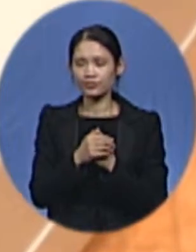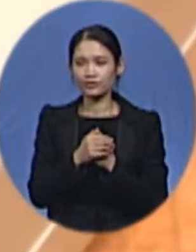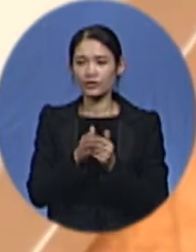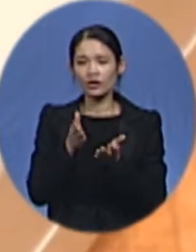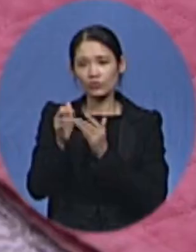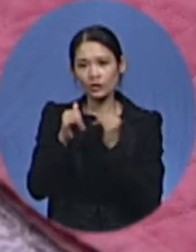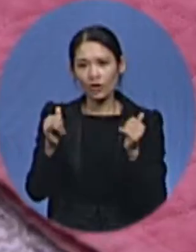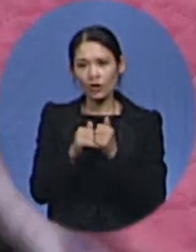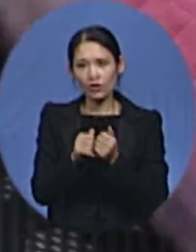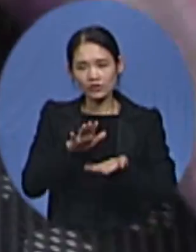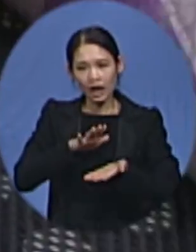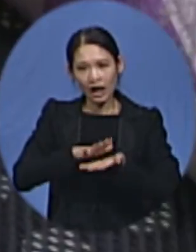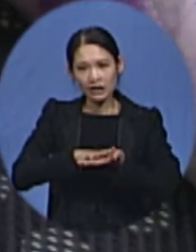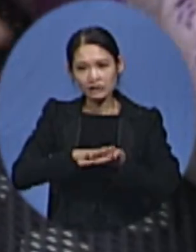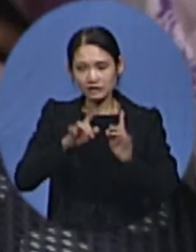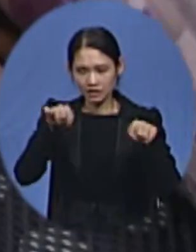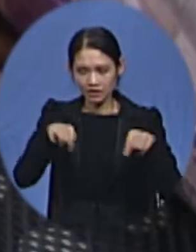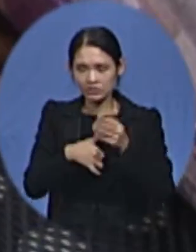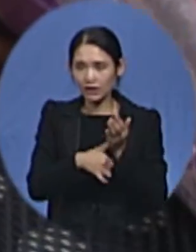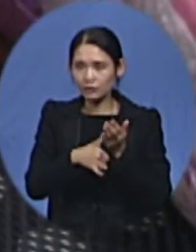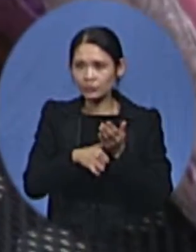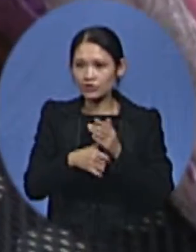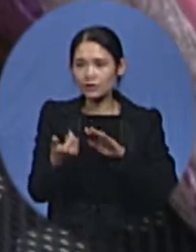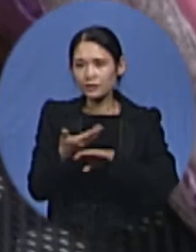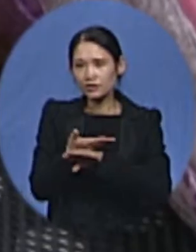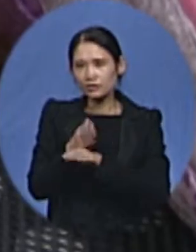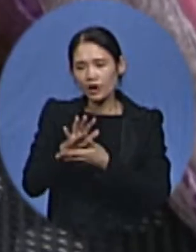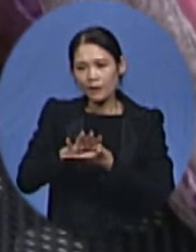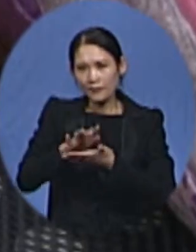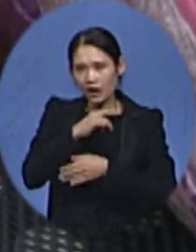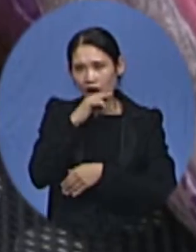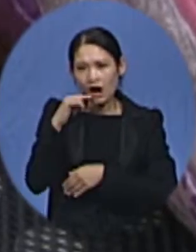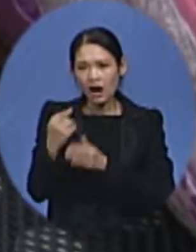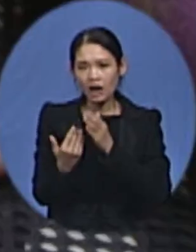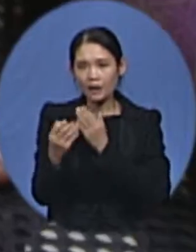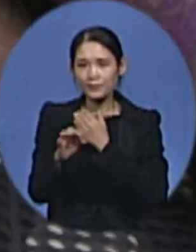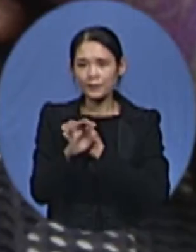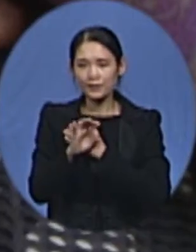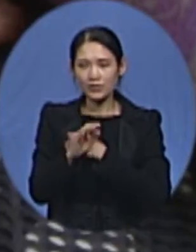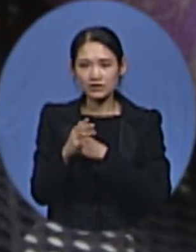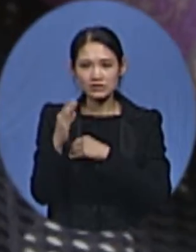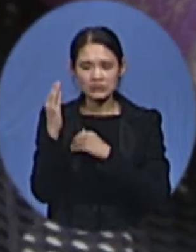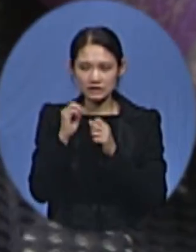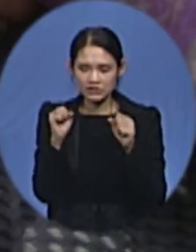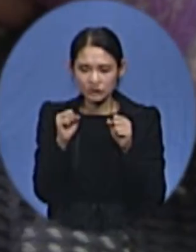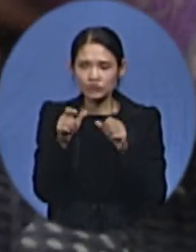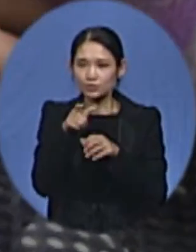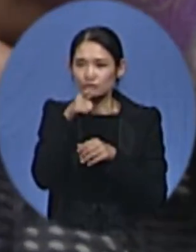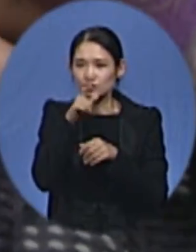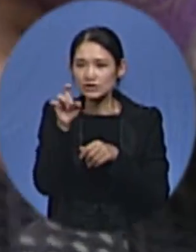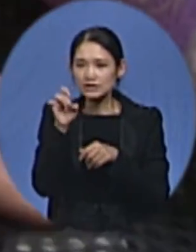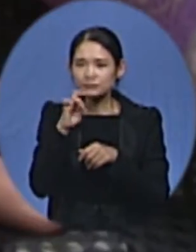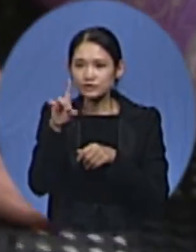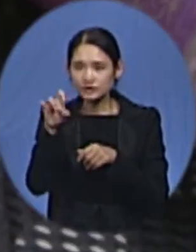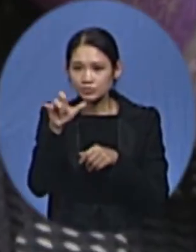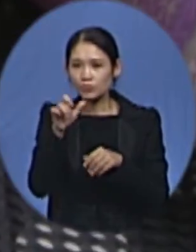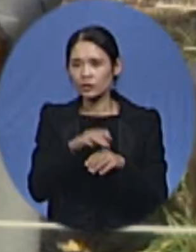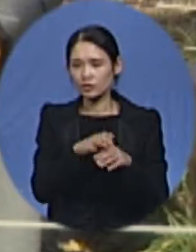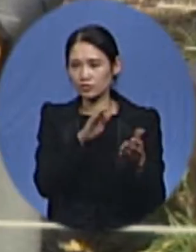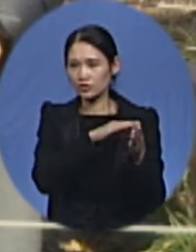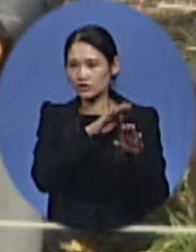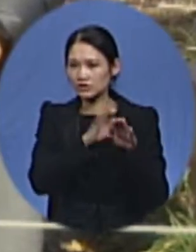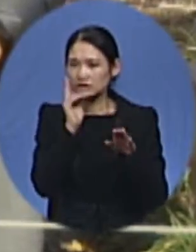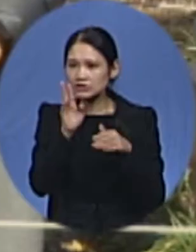전문가들은 온열 제품을 사용한 뒤에 피부가 빨개졌다면 바로 차가운 물에 10분에서 15분가량 식히고 물집이 잡힐